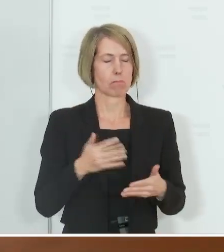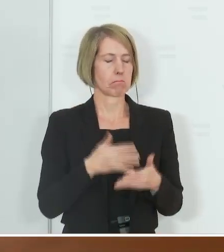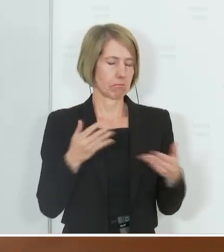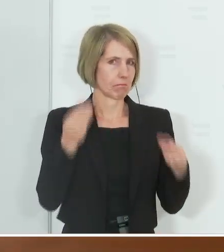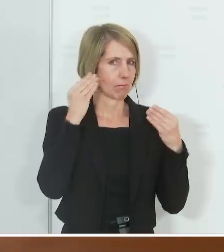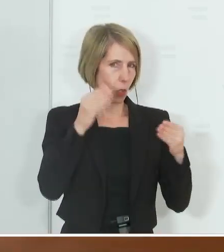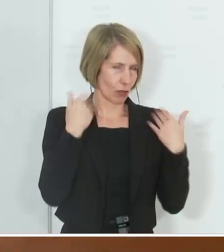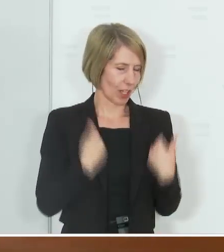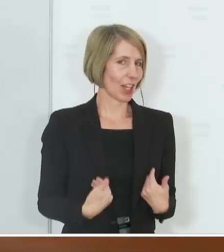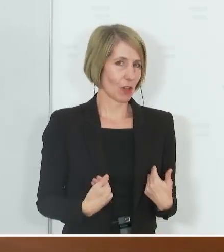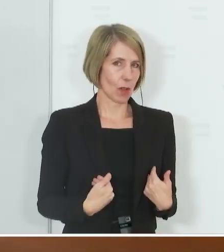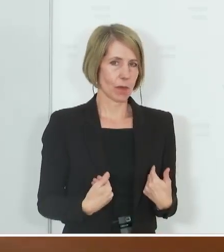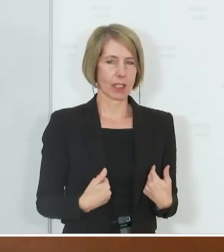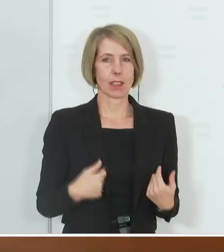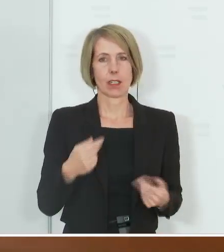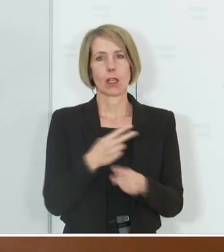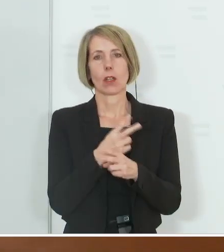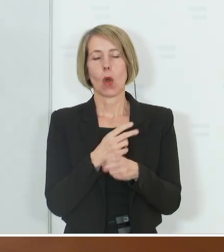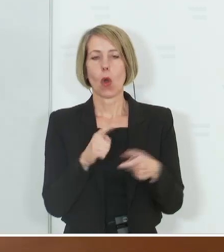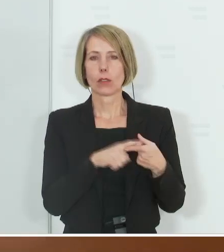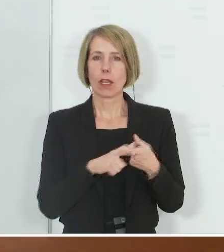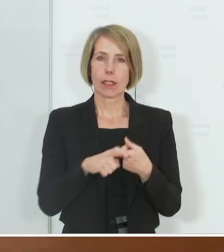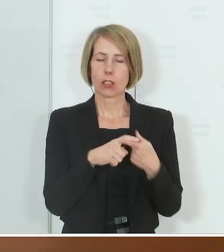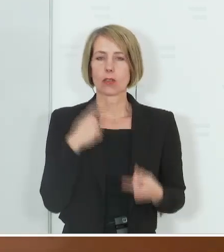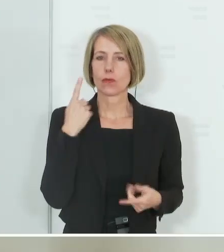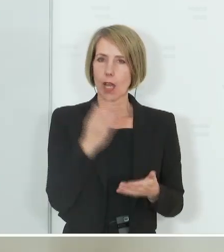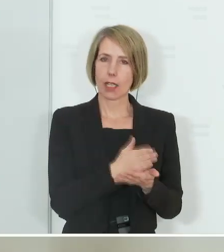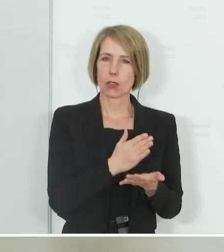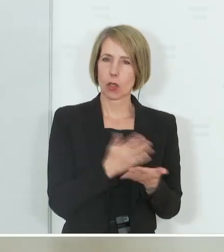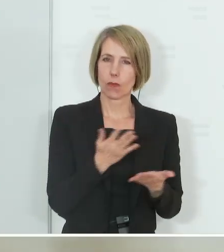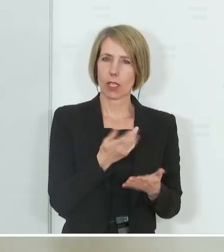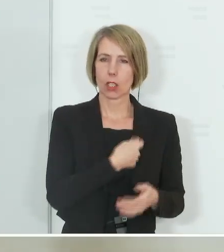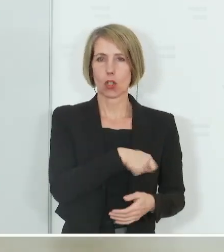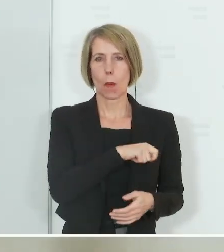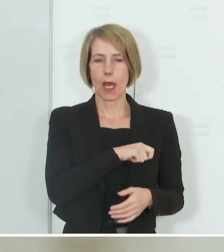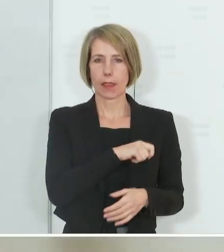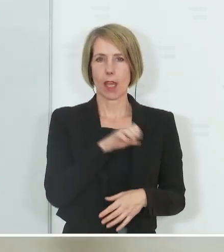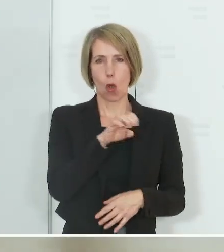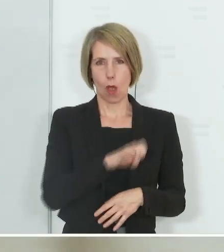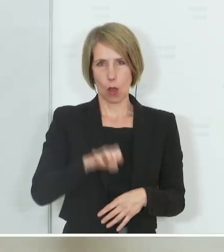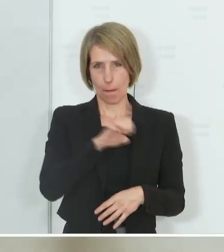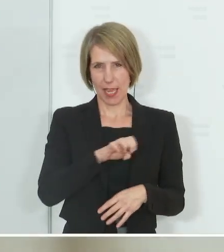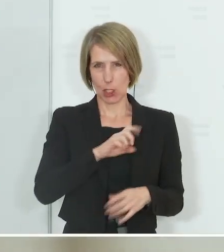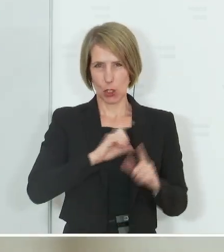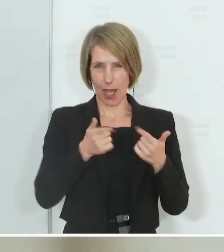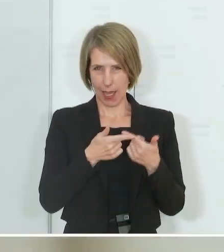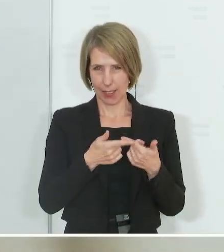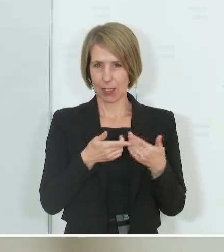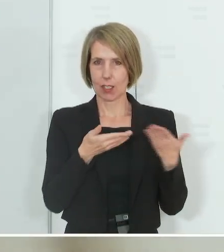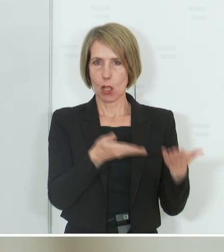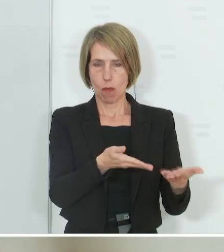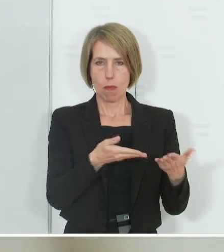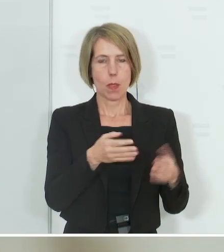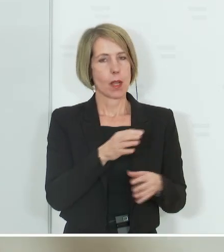wohl, die österreichische Gesellschaft weiß sehr wohl, dass Spanien über allem ein europäisches und europäistisches Land ist, wenn ich das so sagen darf.